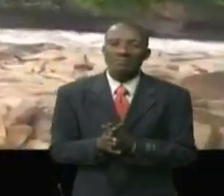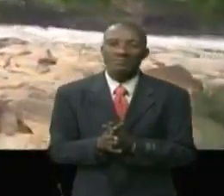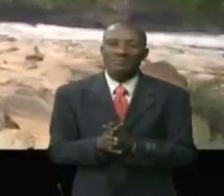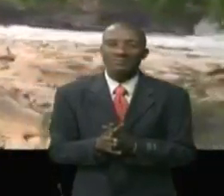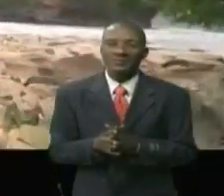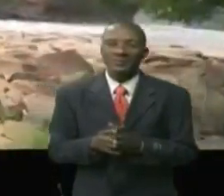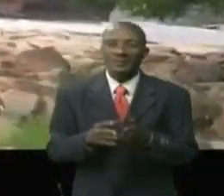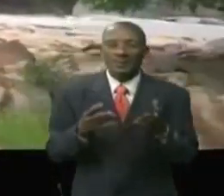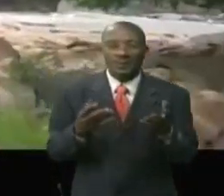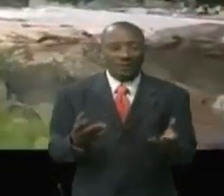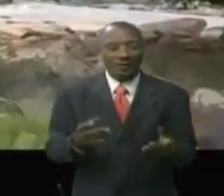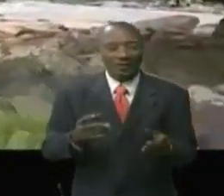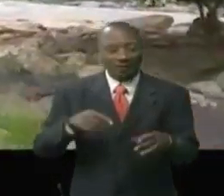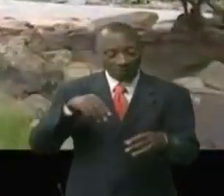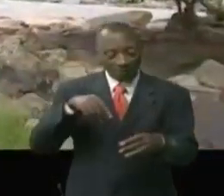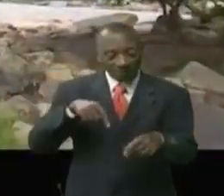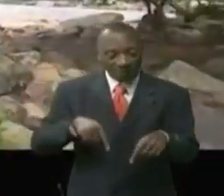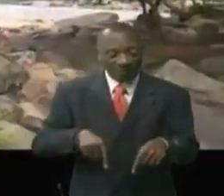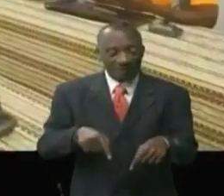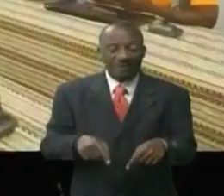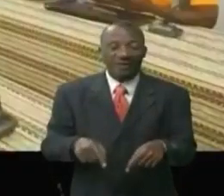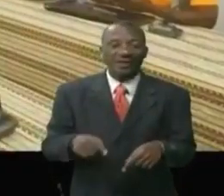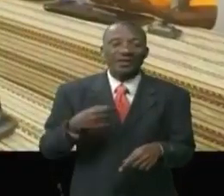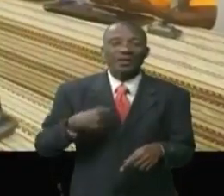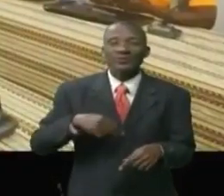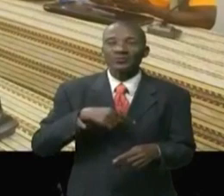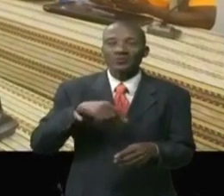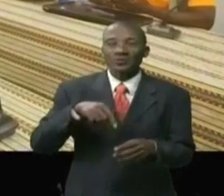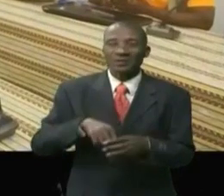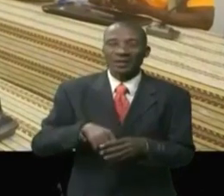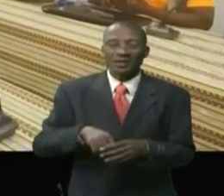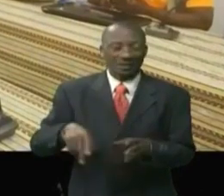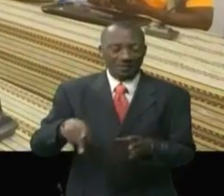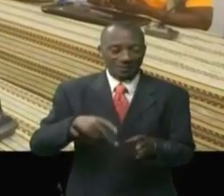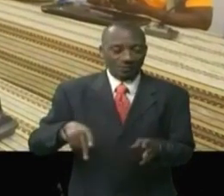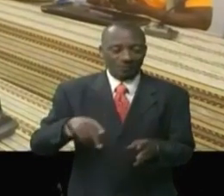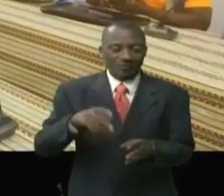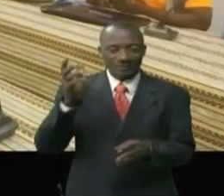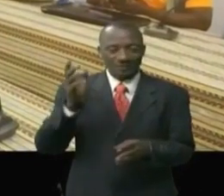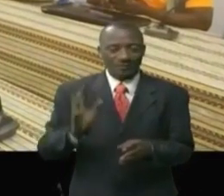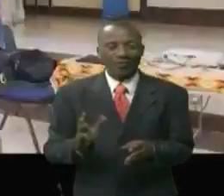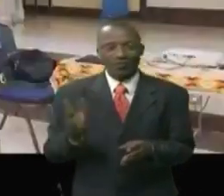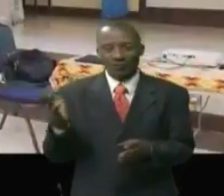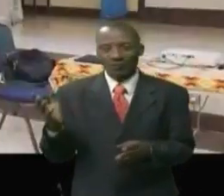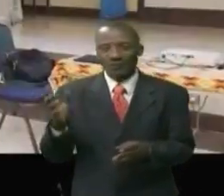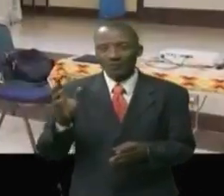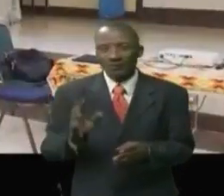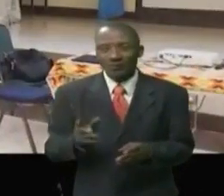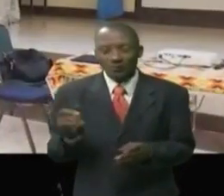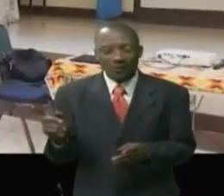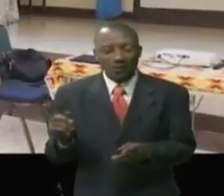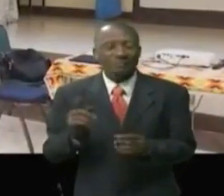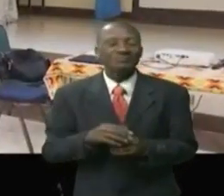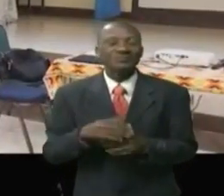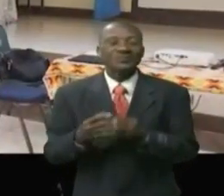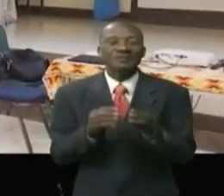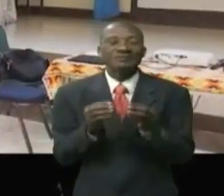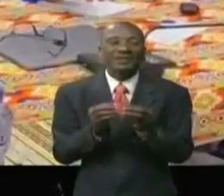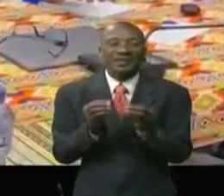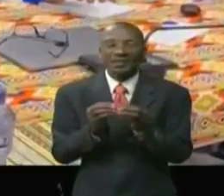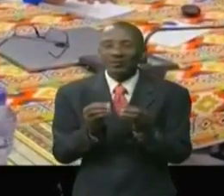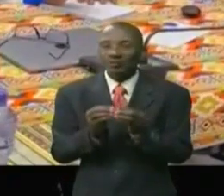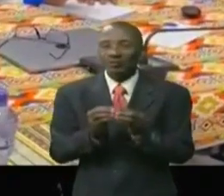verdure naturelle de Zongo pour se mettre à l'école de la communication pour le développement à l'approche des scritant